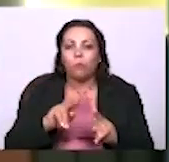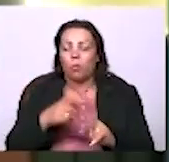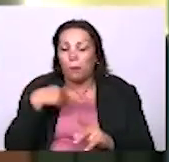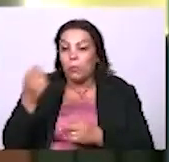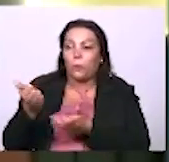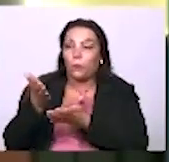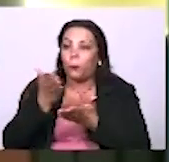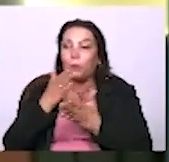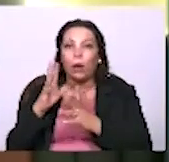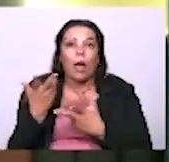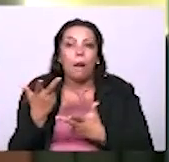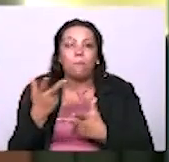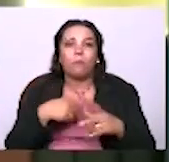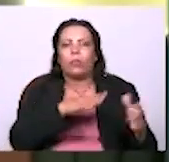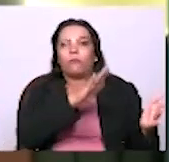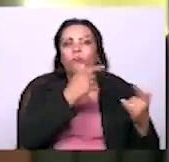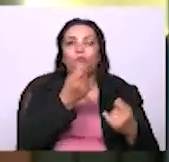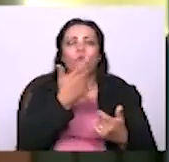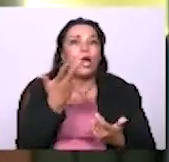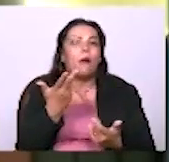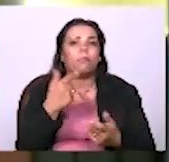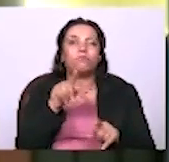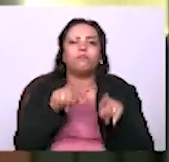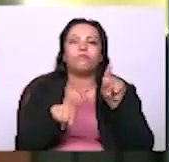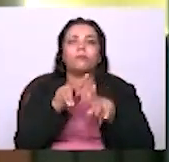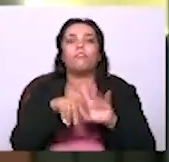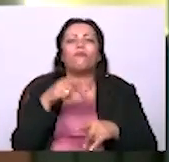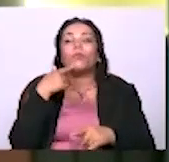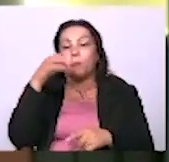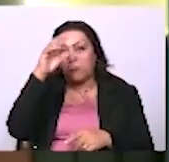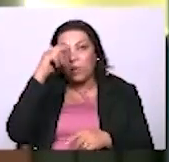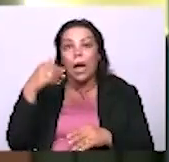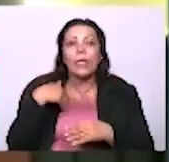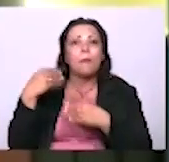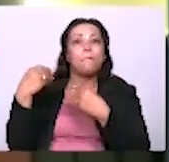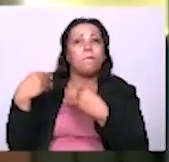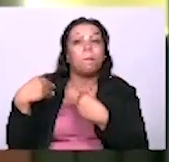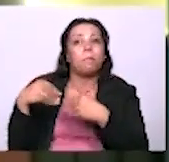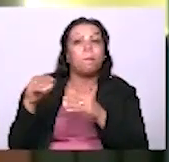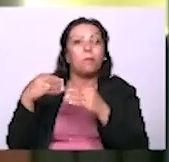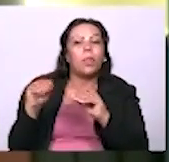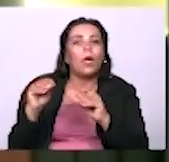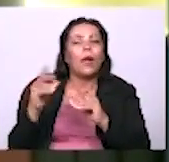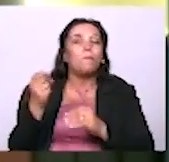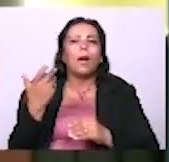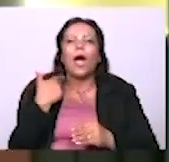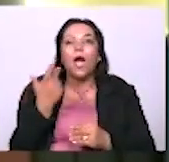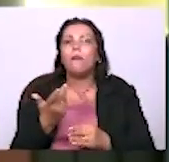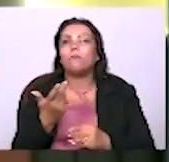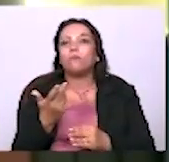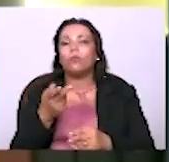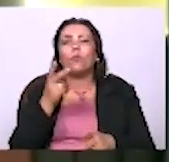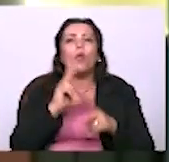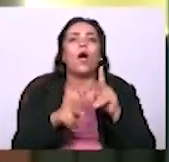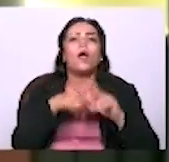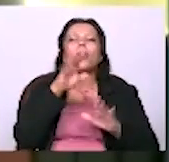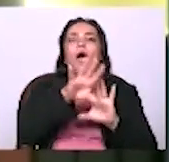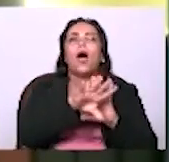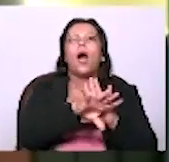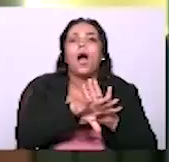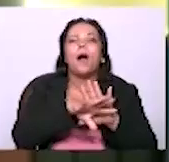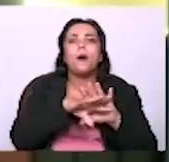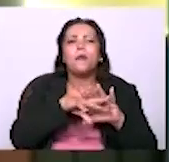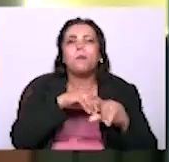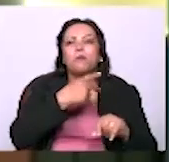بيحاول يقرب الفجوه ما بين السعر اللي بتباع بيه هذه المنتجات وسعر انتاجها